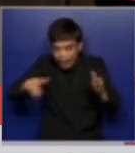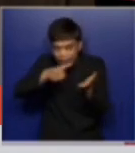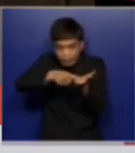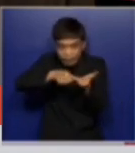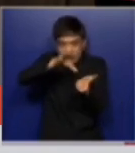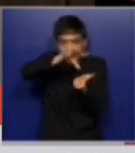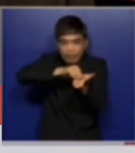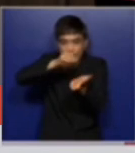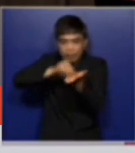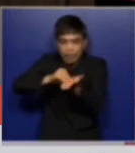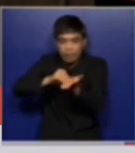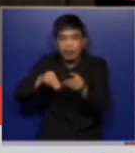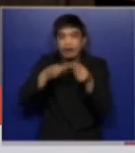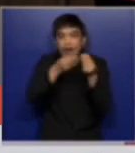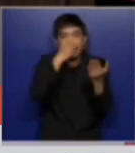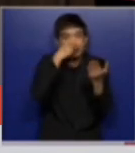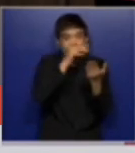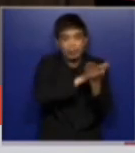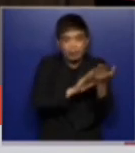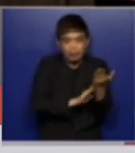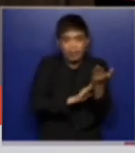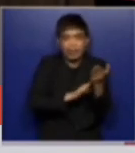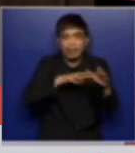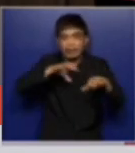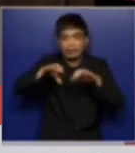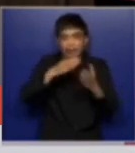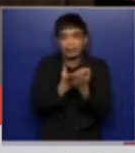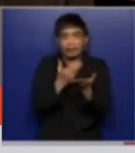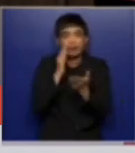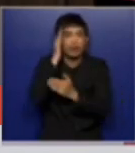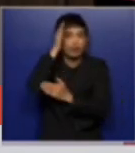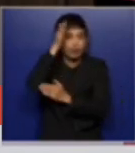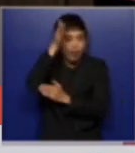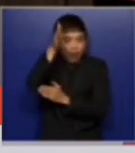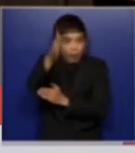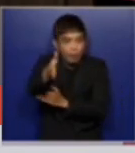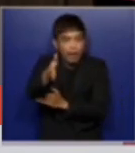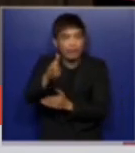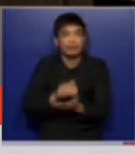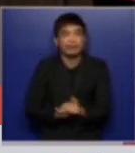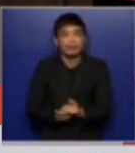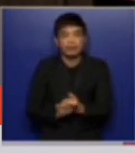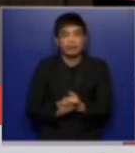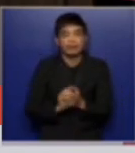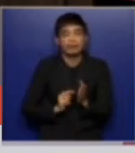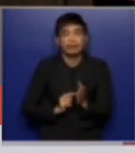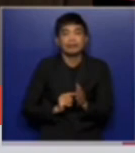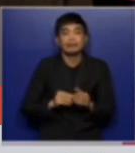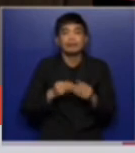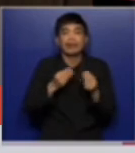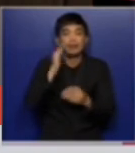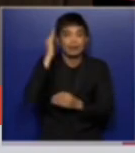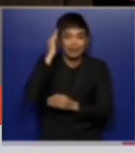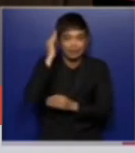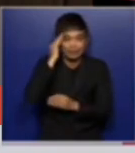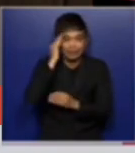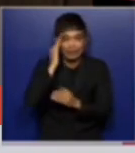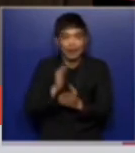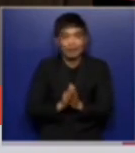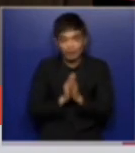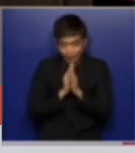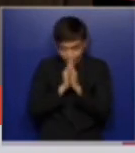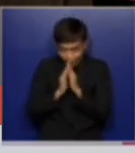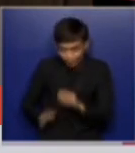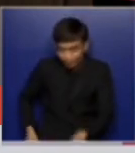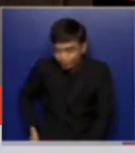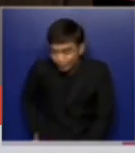รายได้ของรัฐบาลในการทำงบประมาณในปีต่อๆไปเช่นกันจึงขอกราบเรียนท่านประธานด้วยความเคารพเท่านี้ครับท่านประธานขอบคุณครับ